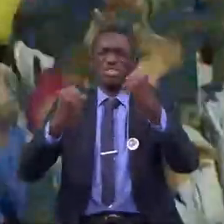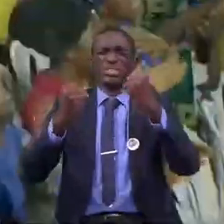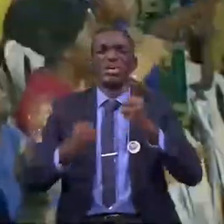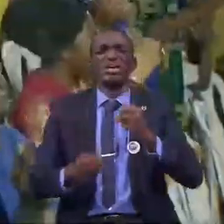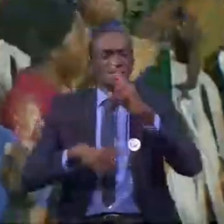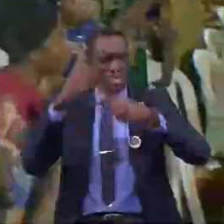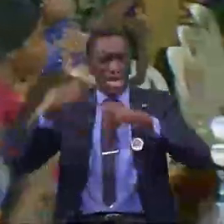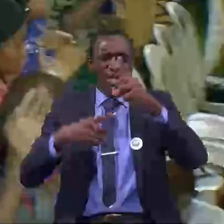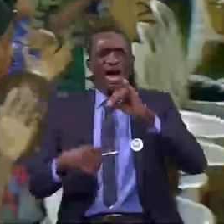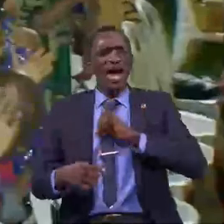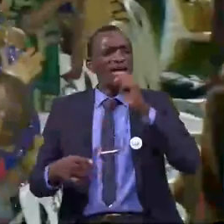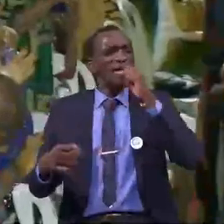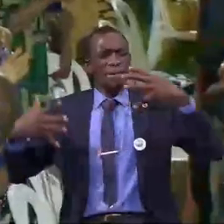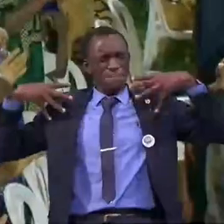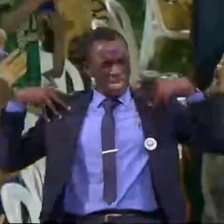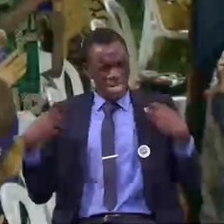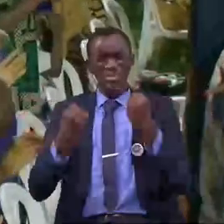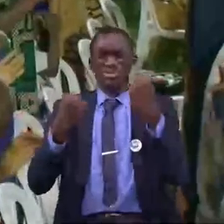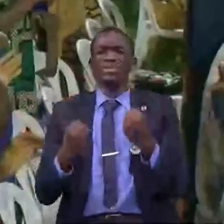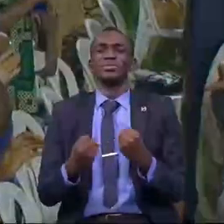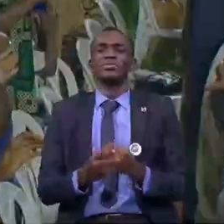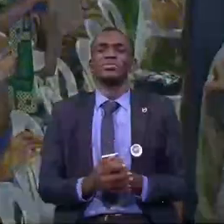Je suis guéri.